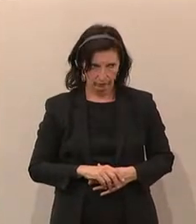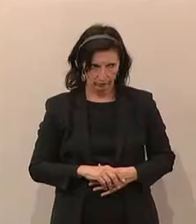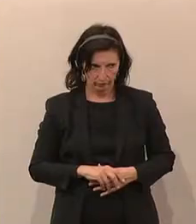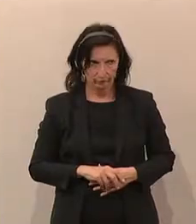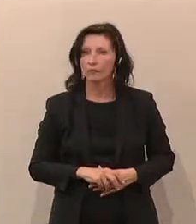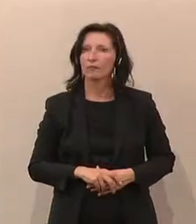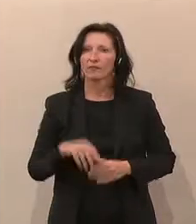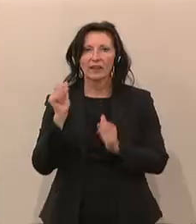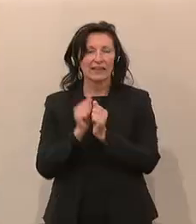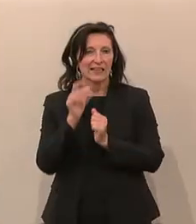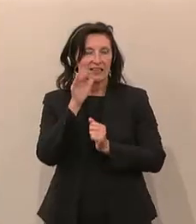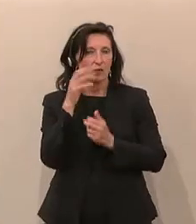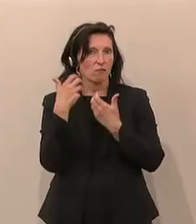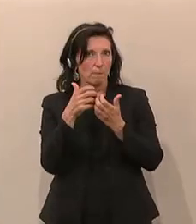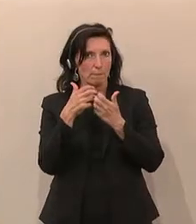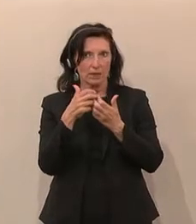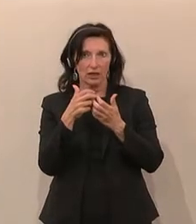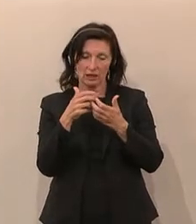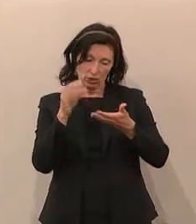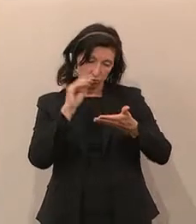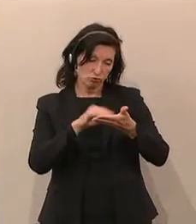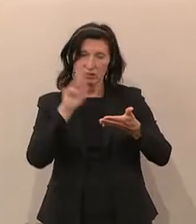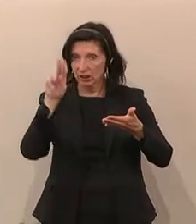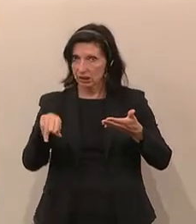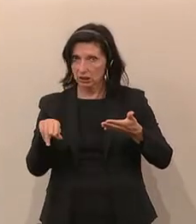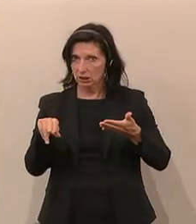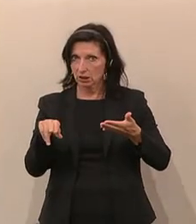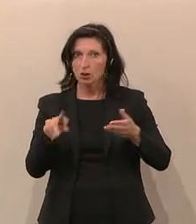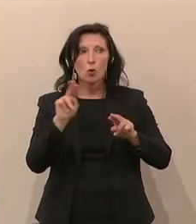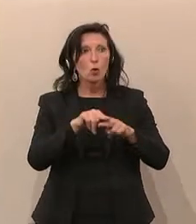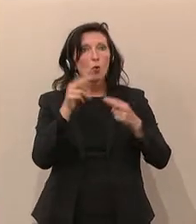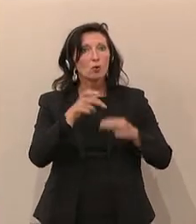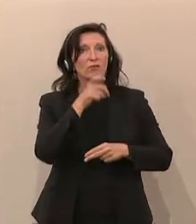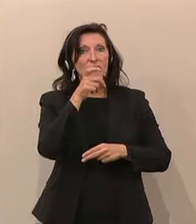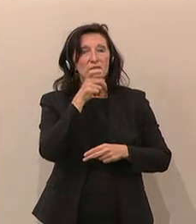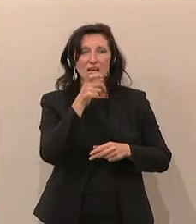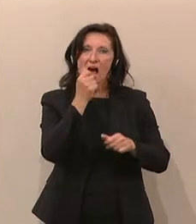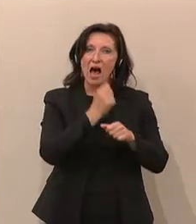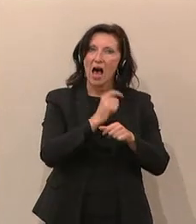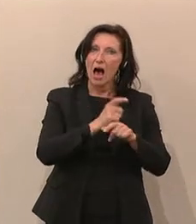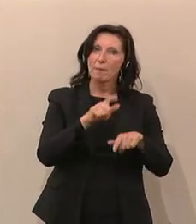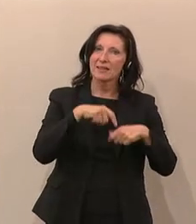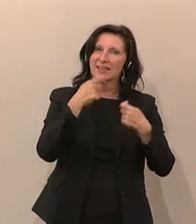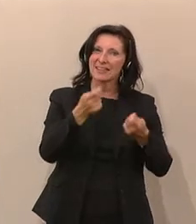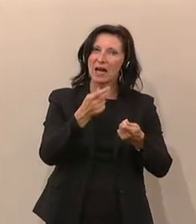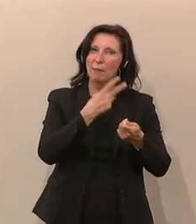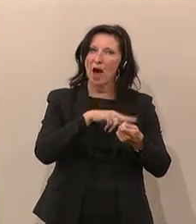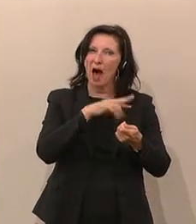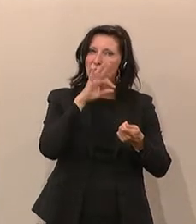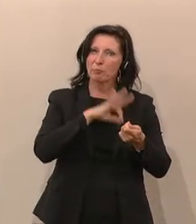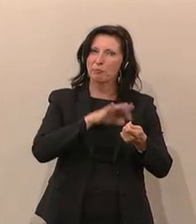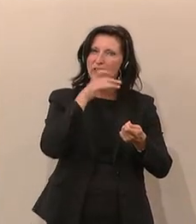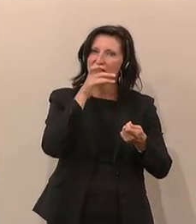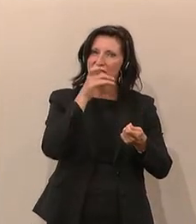Der Bericht des Rechnungshofs stellt richtig fest, dass die Unfallversicherung die Arbeitgeberhaftpflichtversicherung abgelöst hat und daher